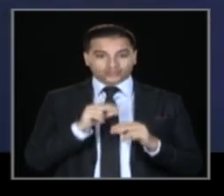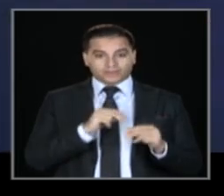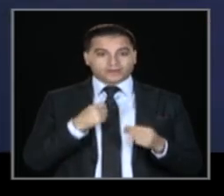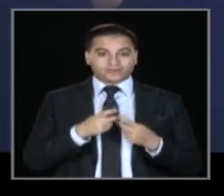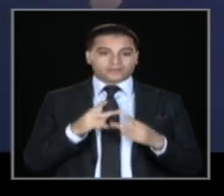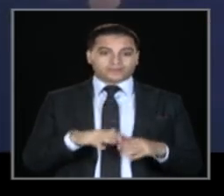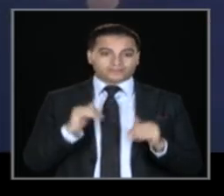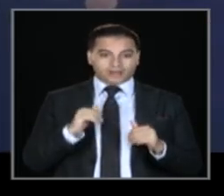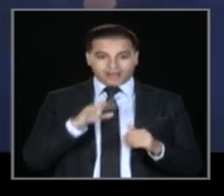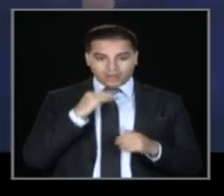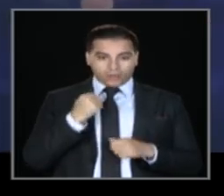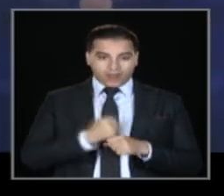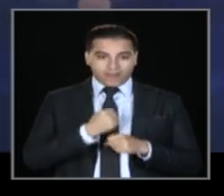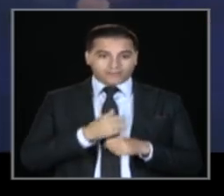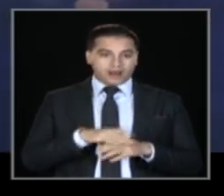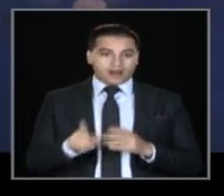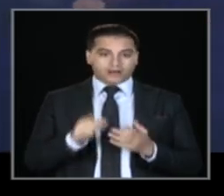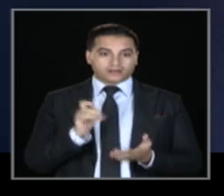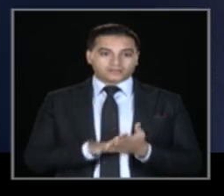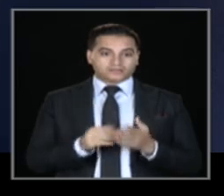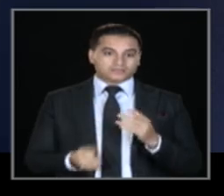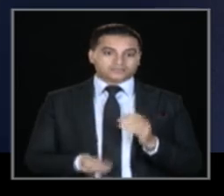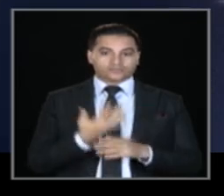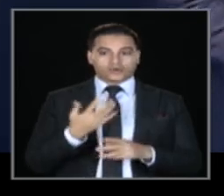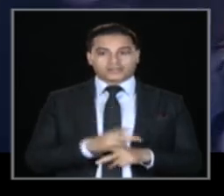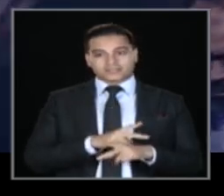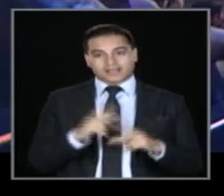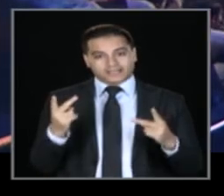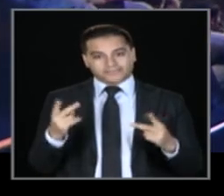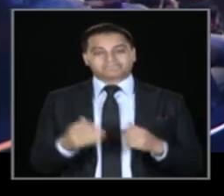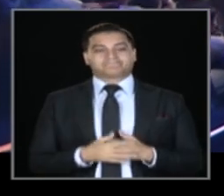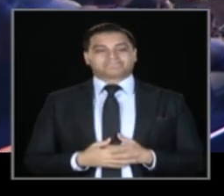البطوله، لو قدرنا نعوض من عجله الحظ فهتبقى معجزه.